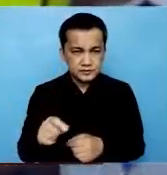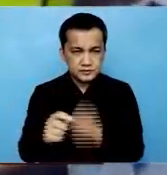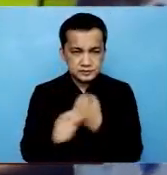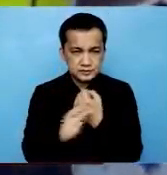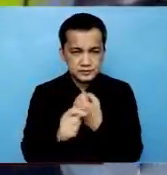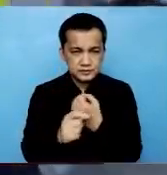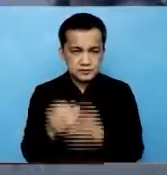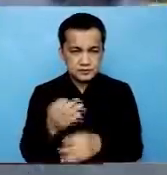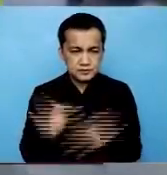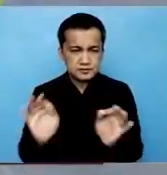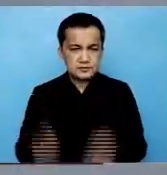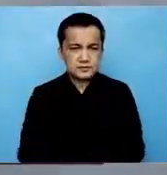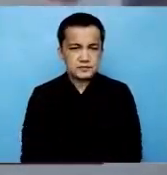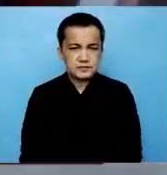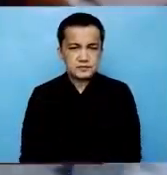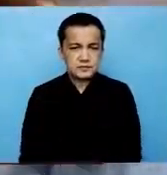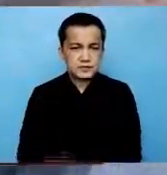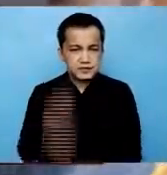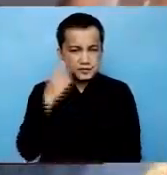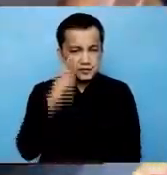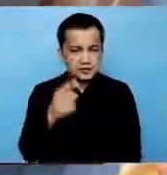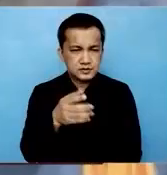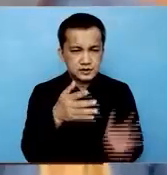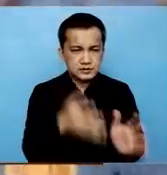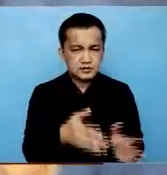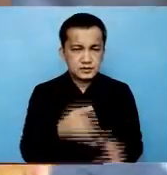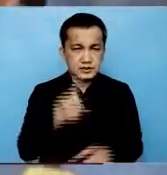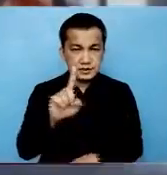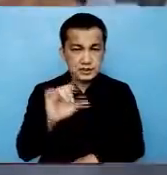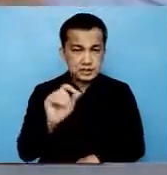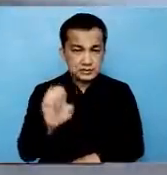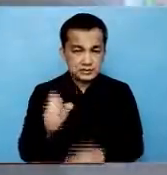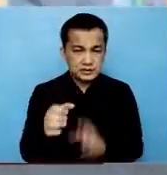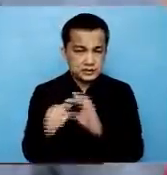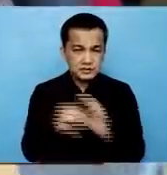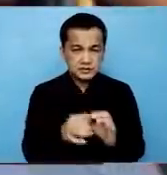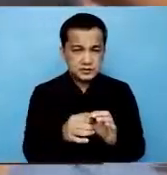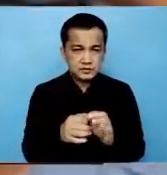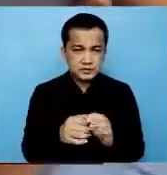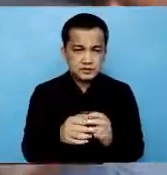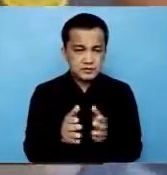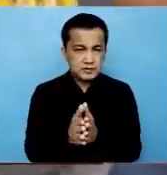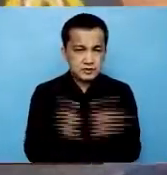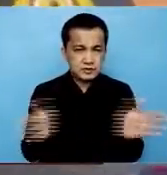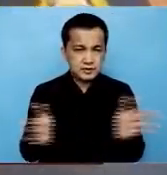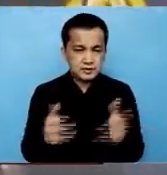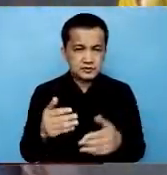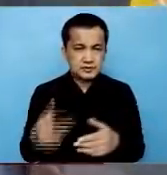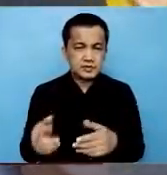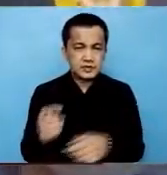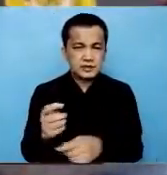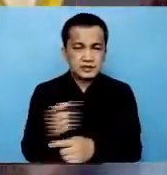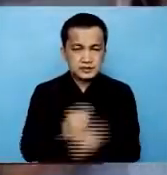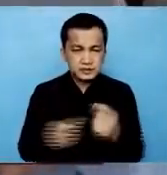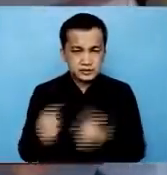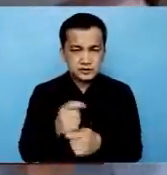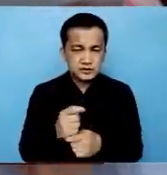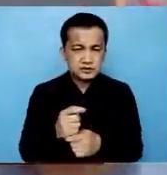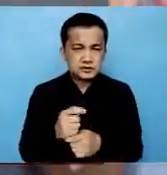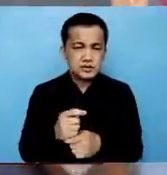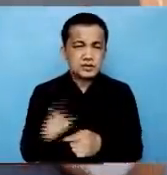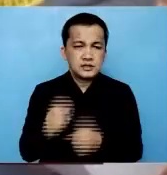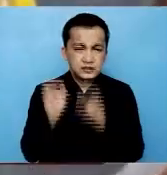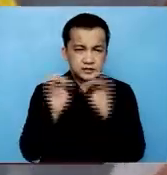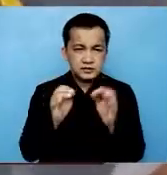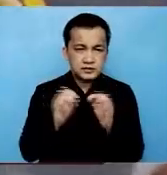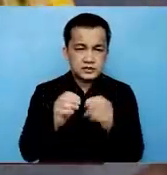makalaya. Para naman yan sa natitira pa niyang isang drug case kaugnay sa umano'y malawakang kalakalan ng droga sa maximum security compound